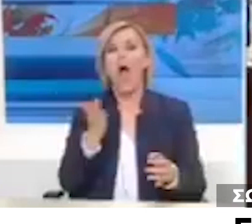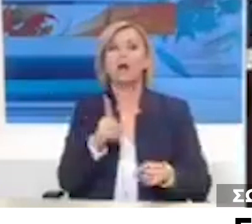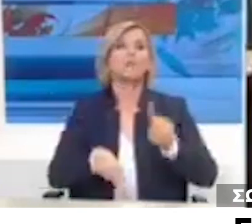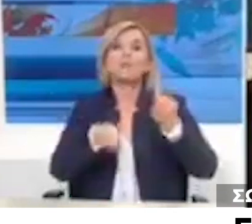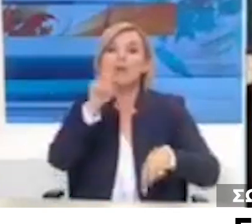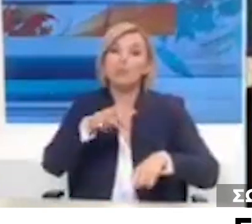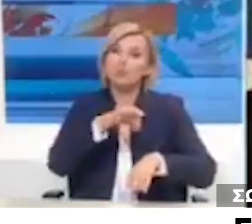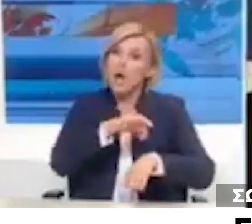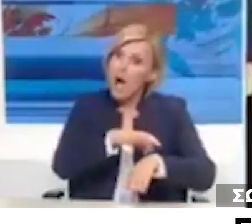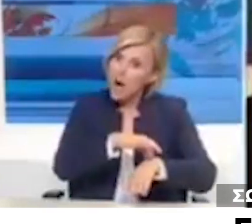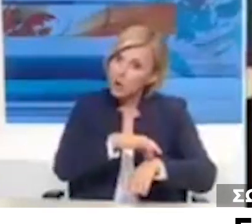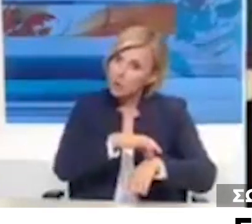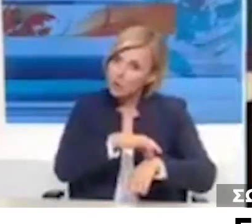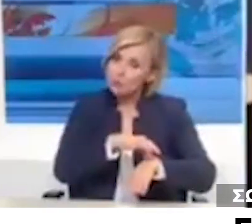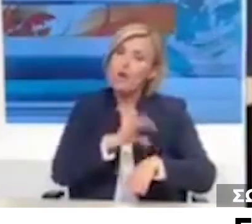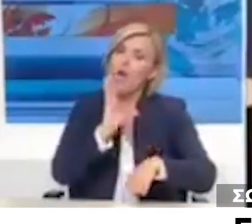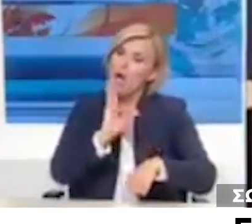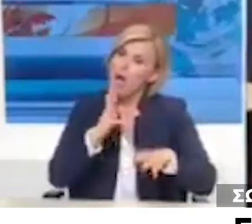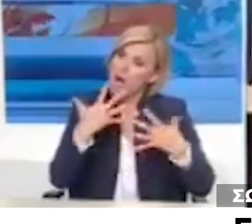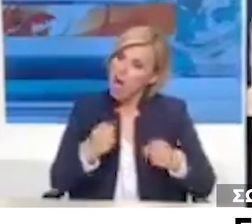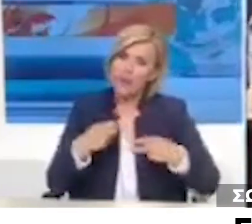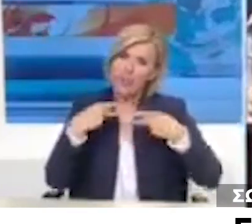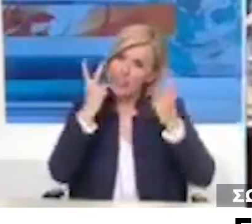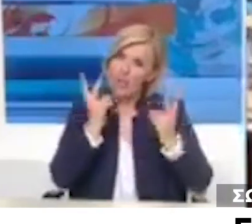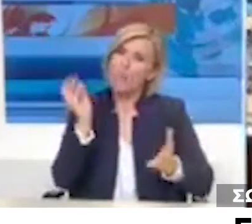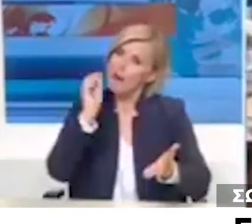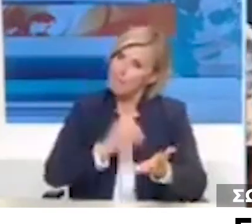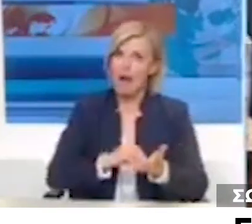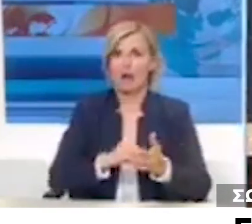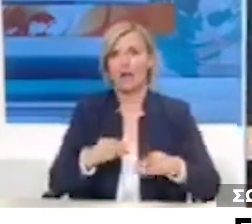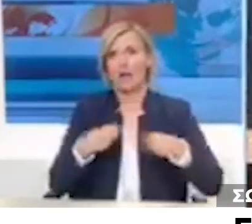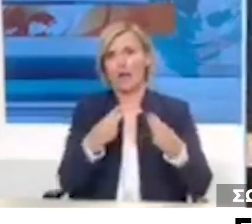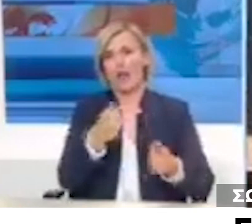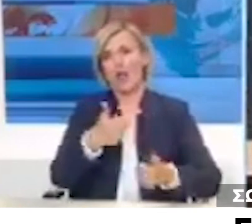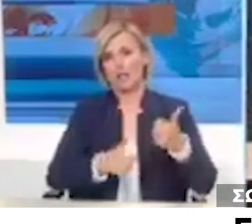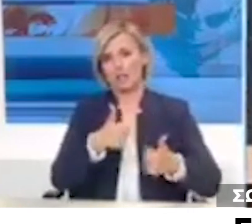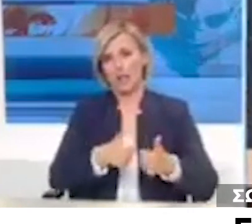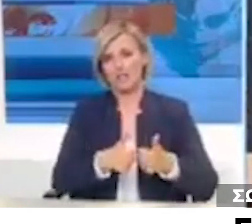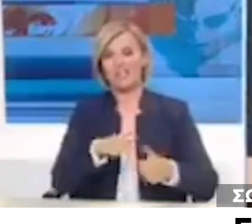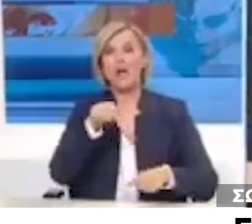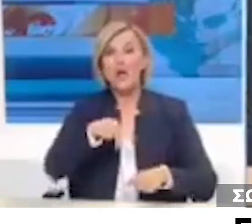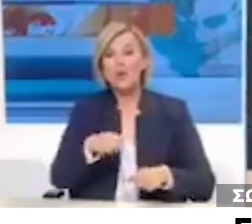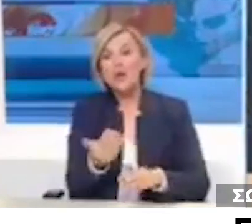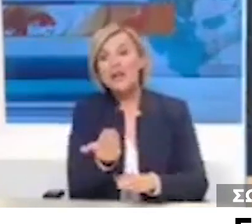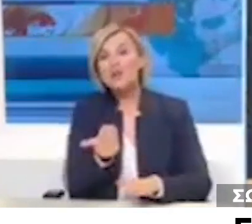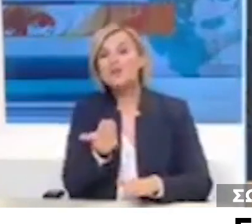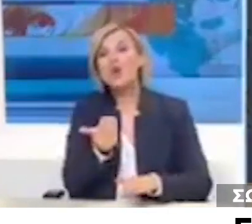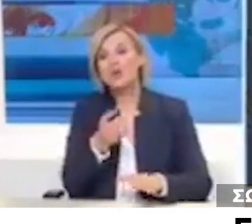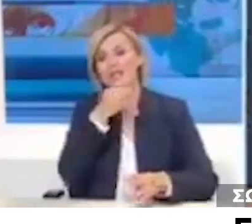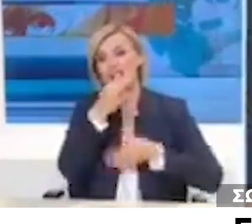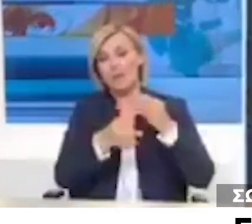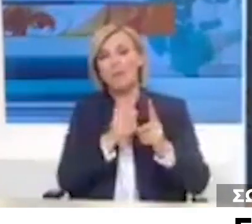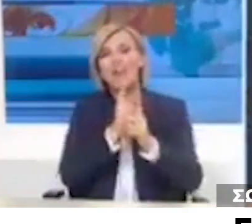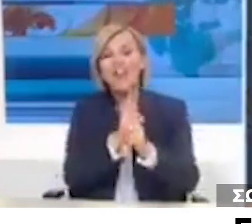προβλήματος υγείας να μπορούν να ξανασυμμετέχουν σε μια επόμενη εξεταστική. Θεωρώ ότι είναι νωρίς να πούμε για ειδικά μέτρα που αφορούν τις πανελλαδικές